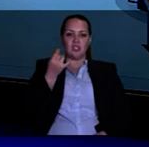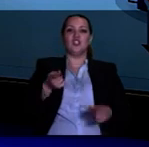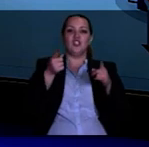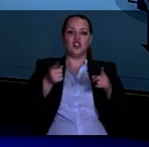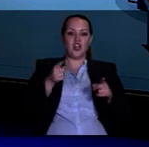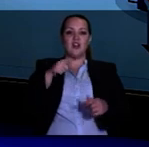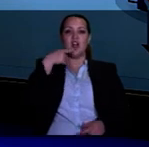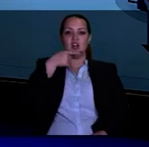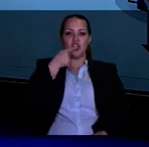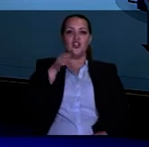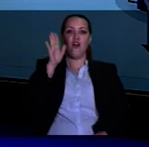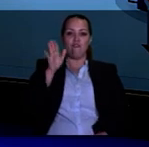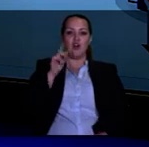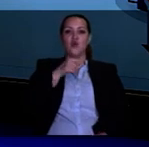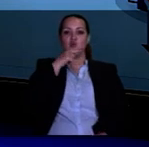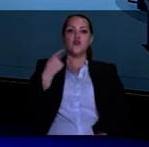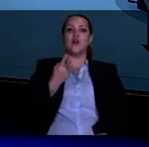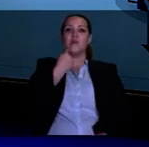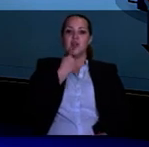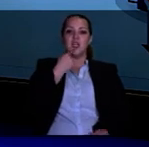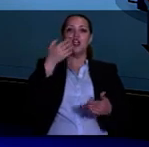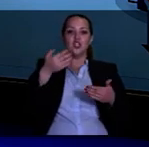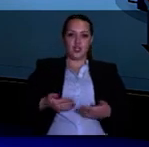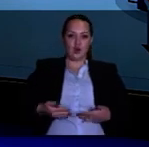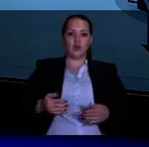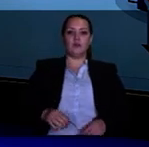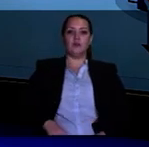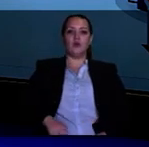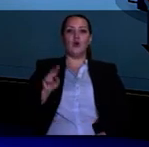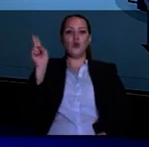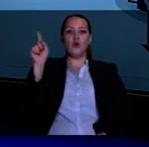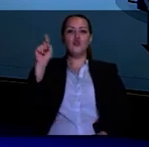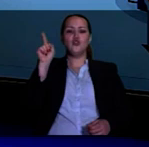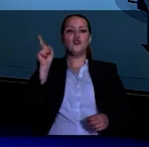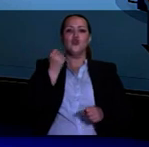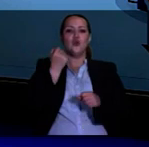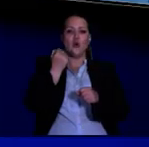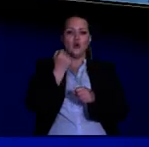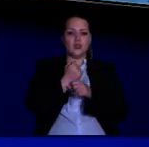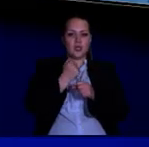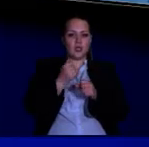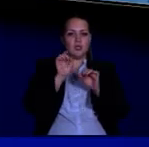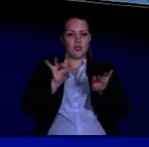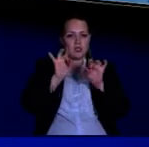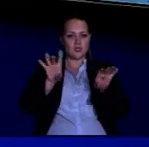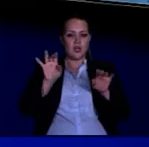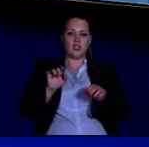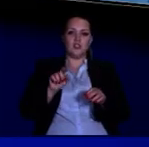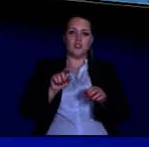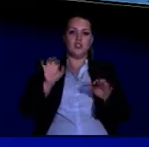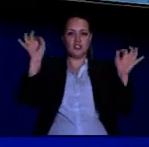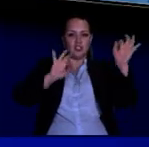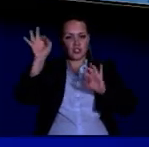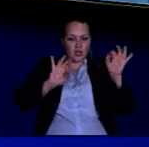Интересная часть речи в русском языке живет. Кто что делает, расскажет, чертит,